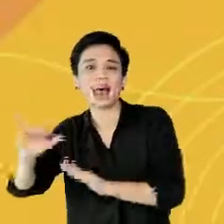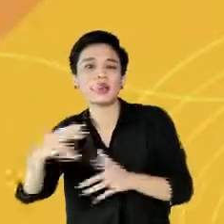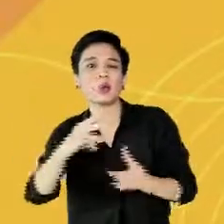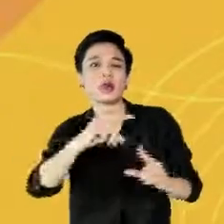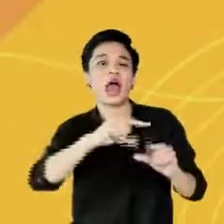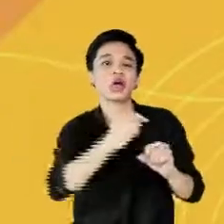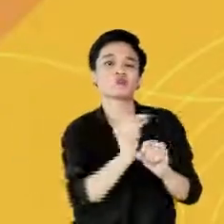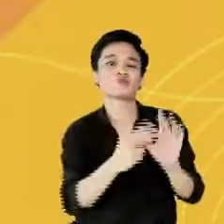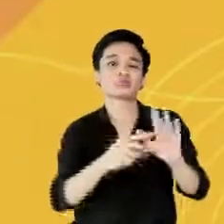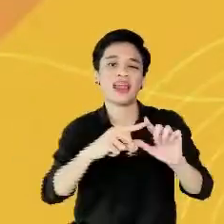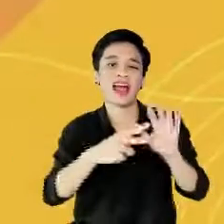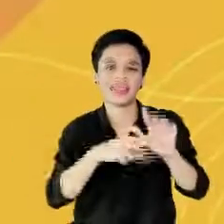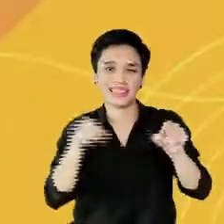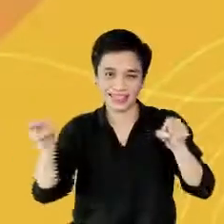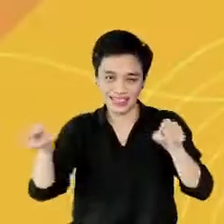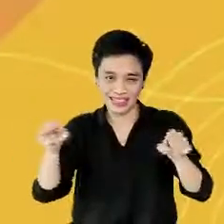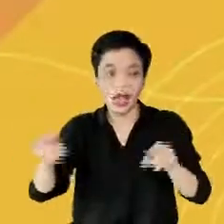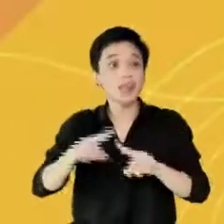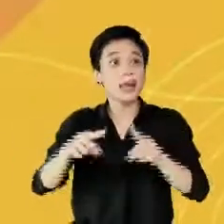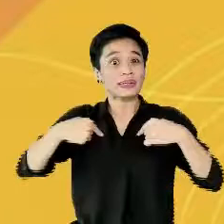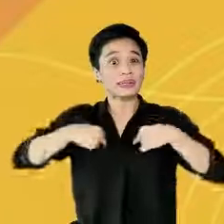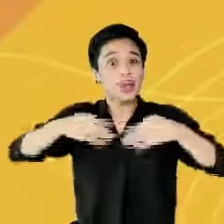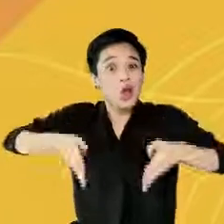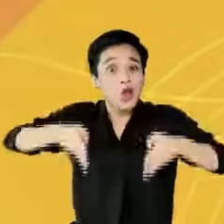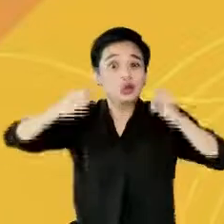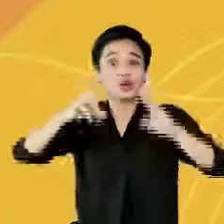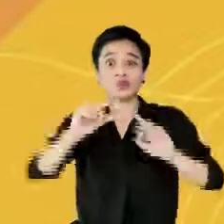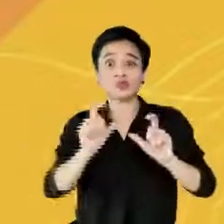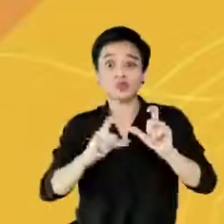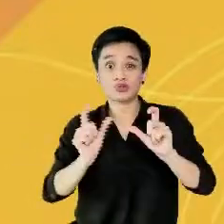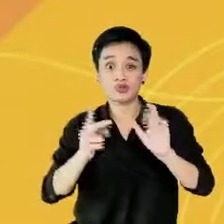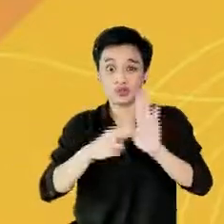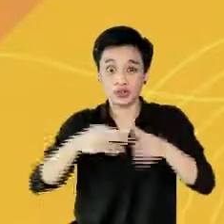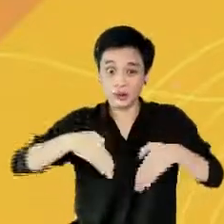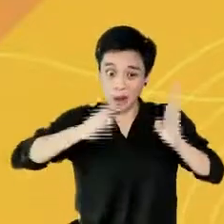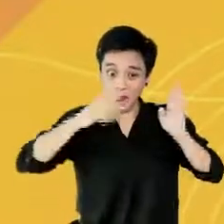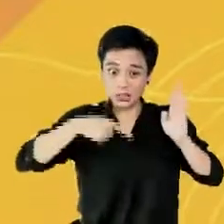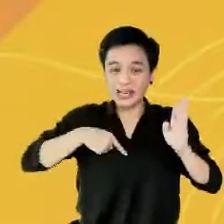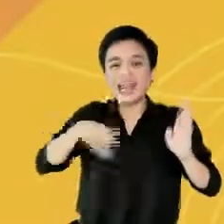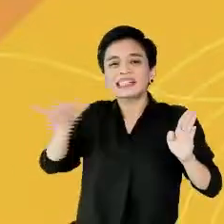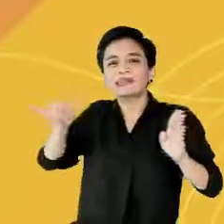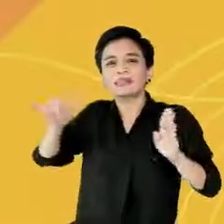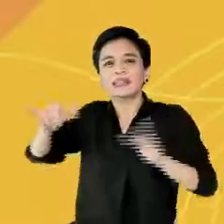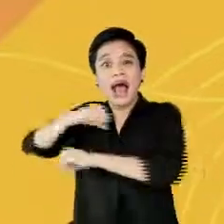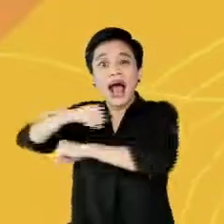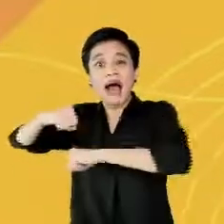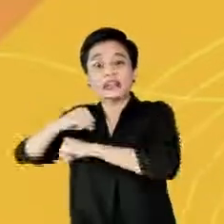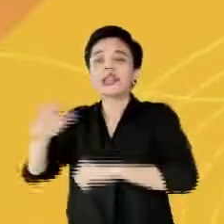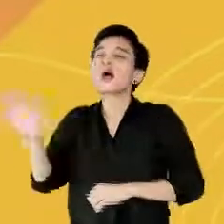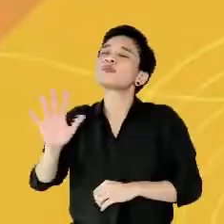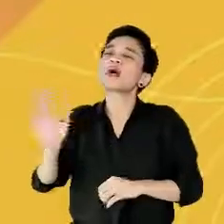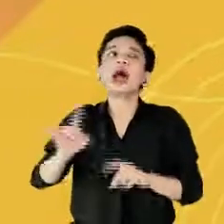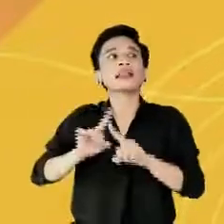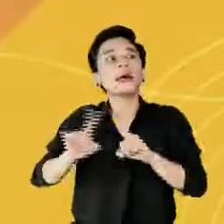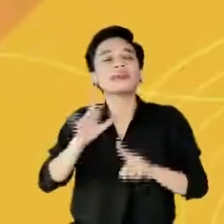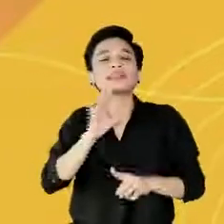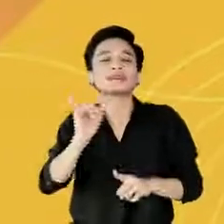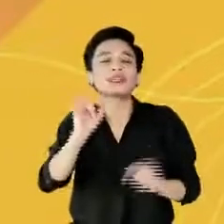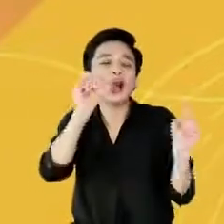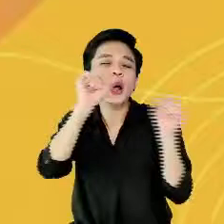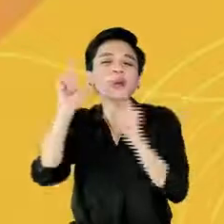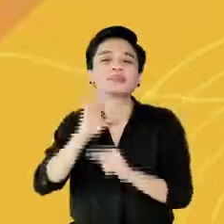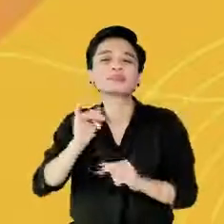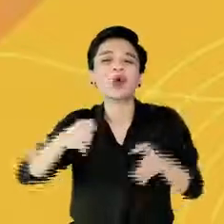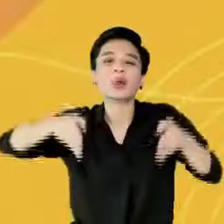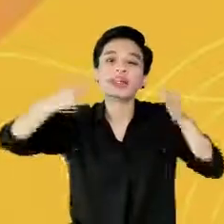bukan seperti yang di Wisma Atlet saat ini tetapi mengacu pada restorasi terkendali yang di hotel yang tahun lalu sampai